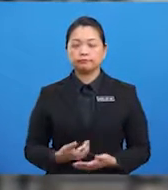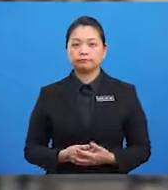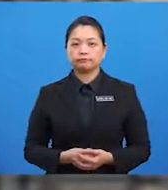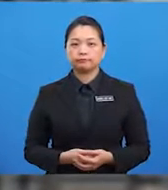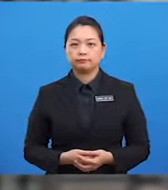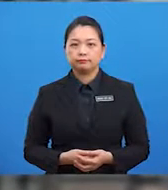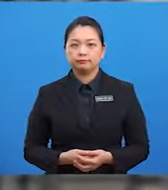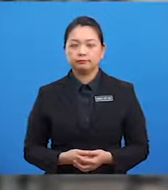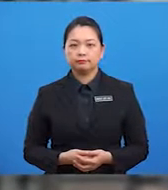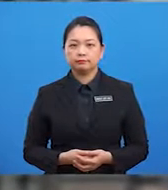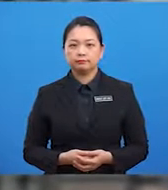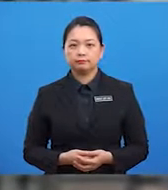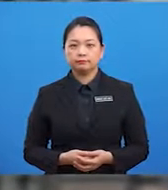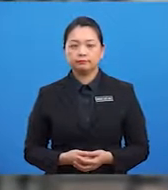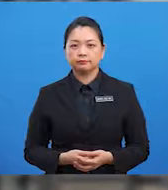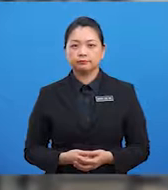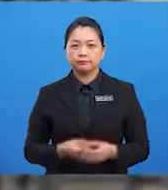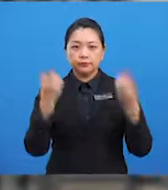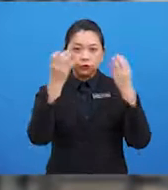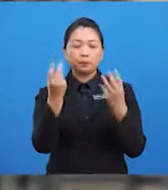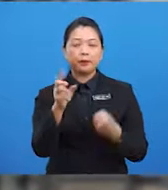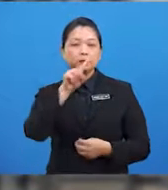Baiklah pelajar, cikgu hendak bertanya,